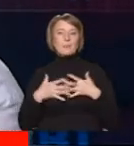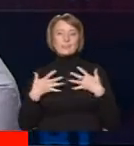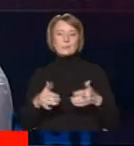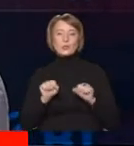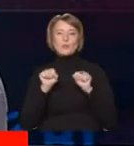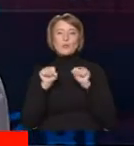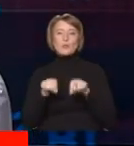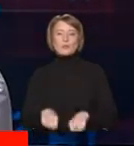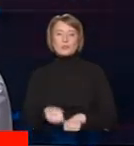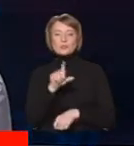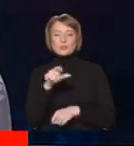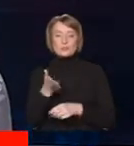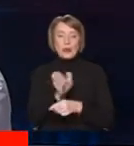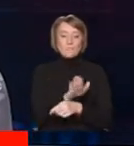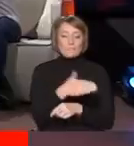людям в